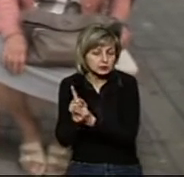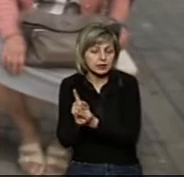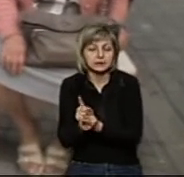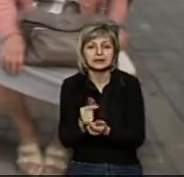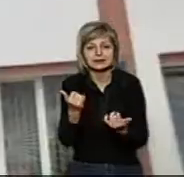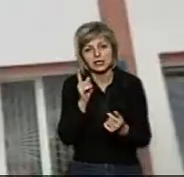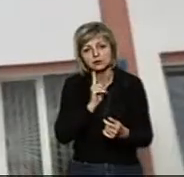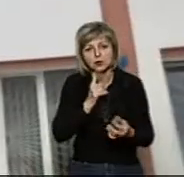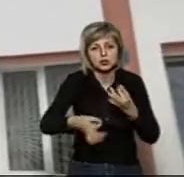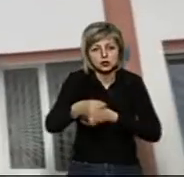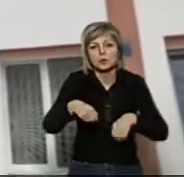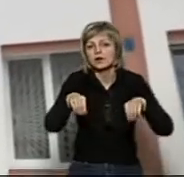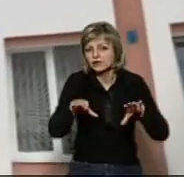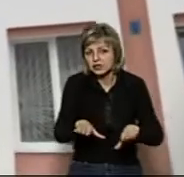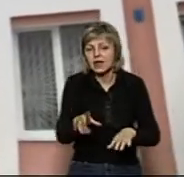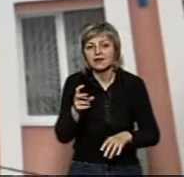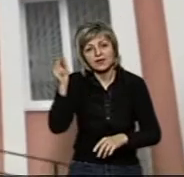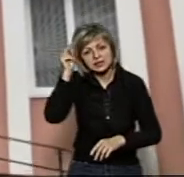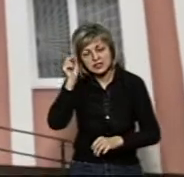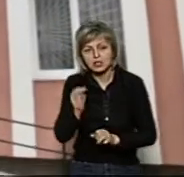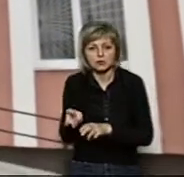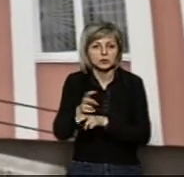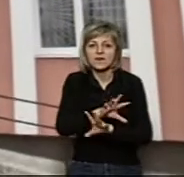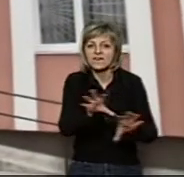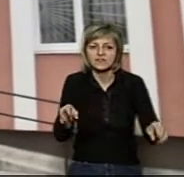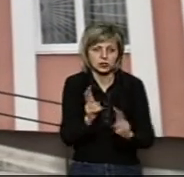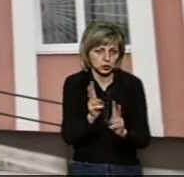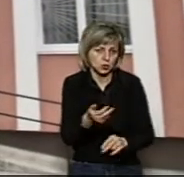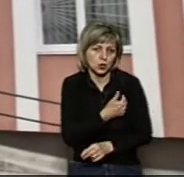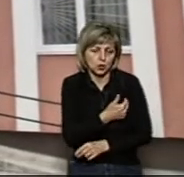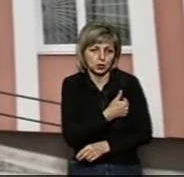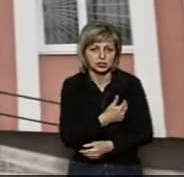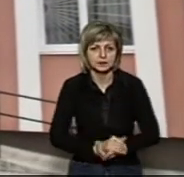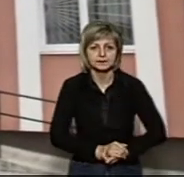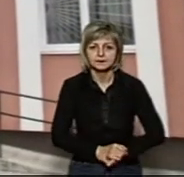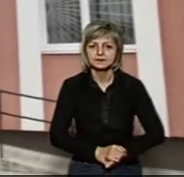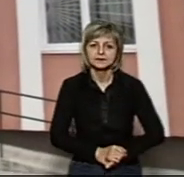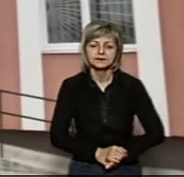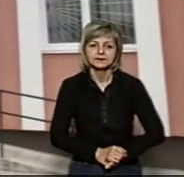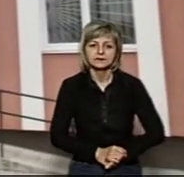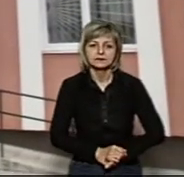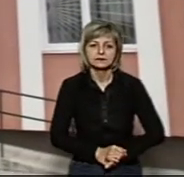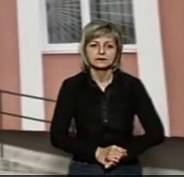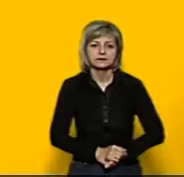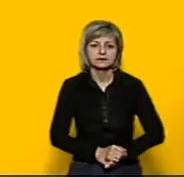на заняття школи здоров'я можуть приходити усі охочі. Надія Панасюк, Валерій Фетисов. Новини на Суспільному. Волинь.